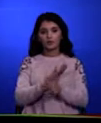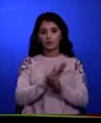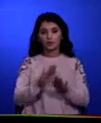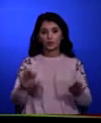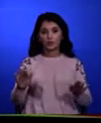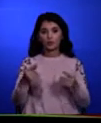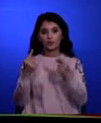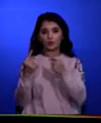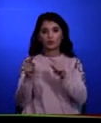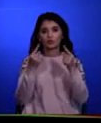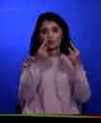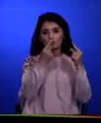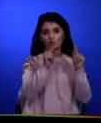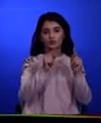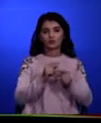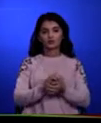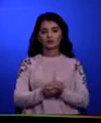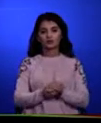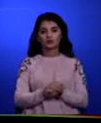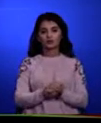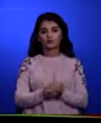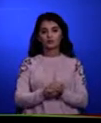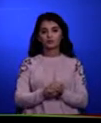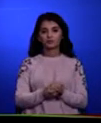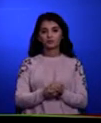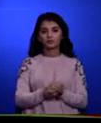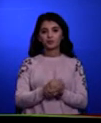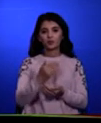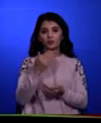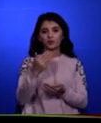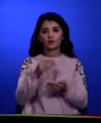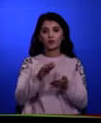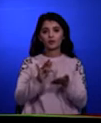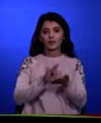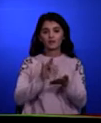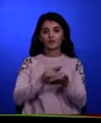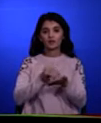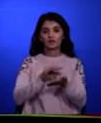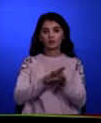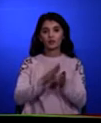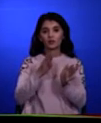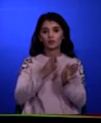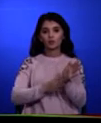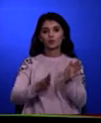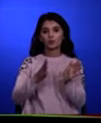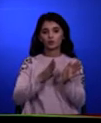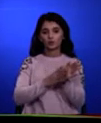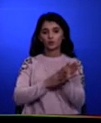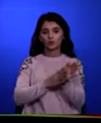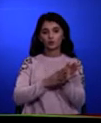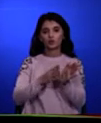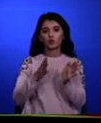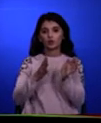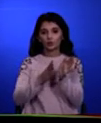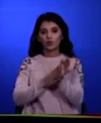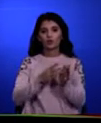Yo'q, albatta bir xil emas. Buni daftarimizga yozamiz. 99 bilan 9